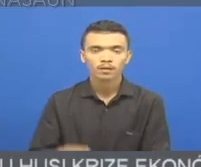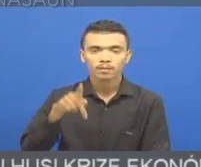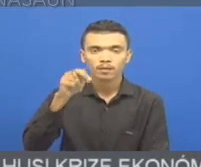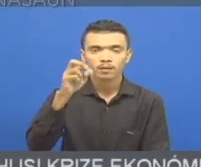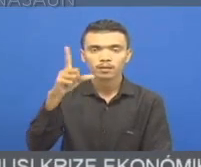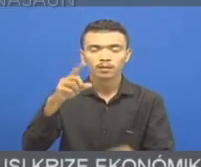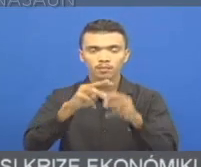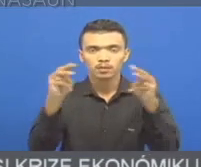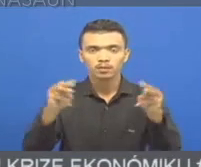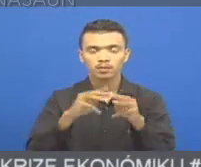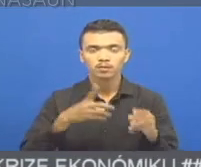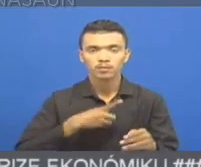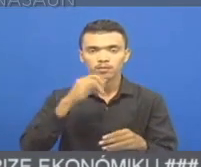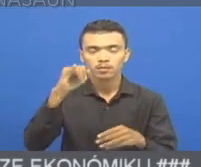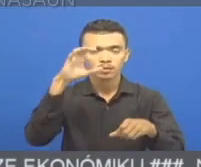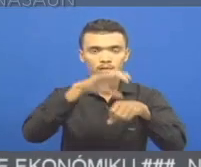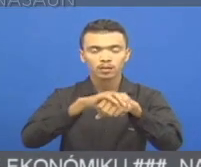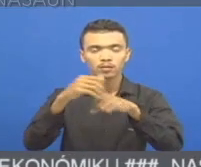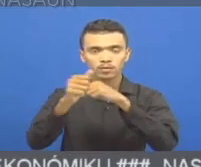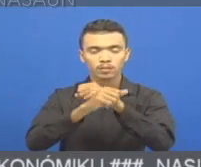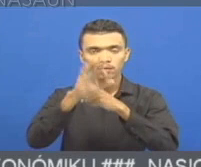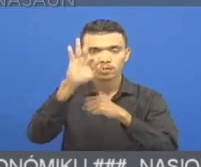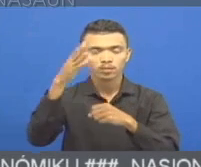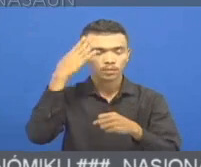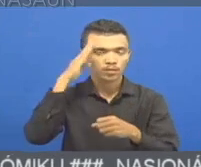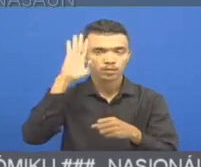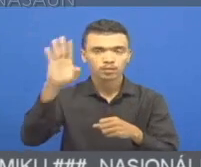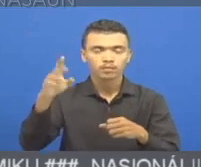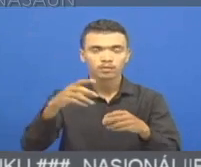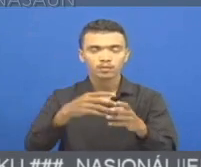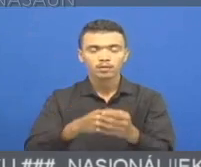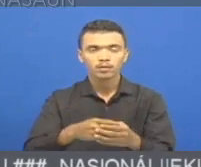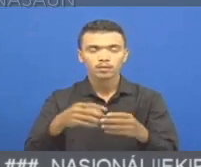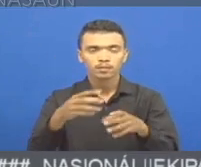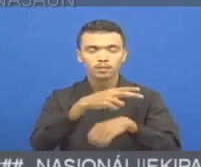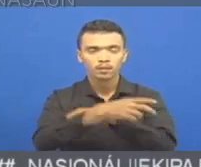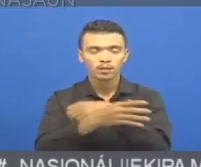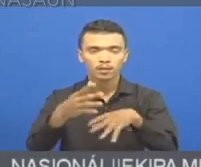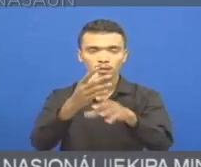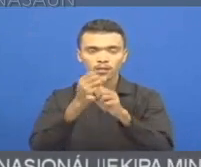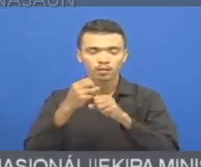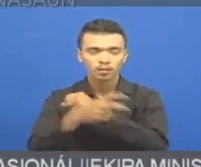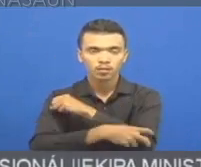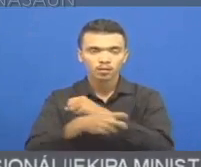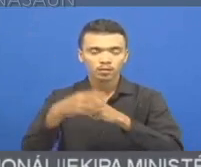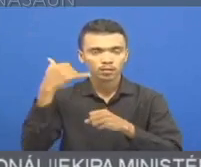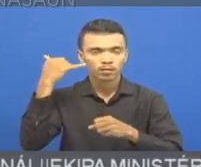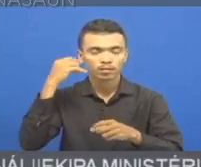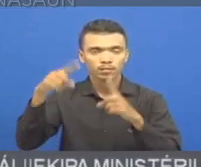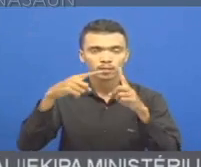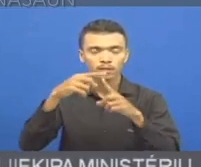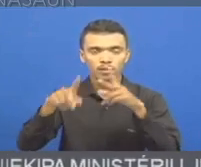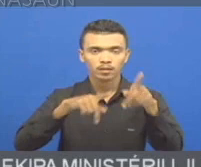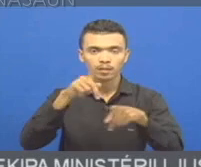Penitele município de Ilha detém suspeito na ensina bem desconfia durante ne radau no nau telemóvel bem gira cidadão cira